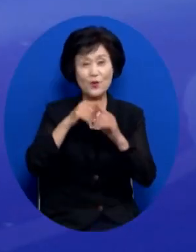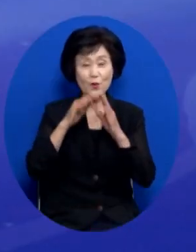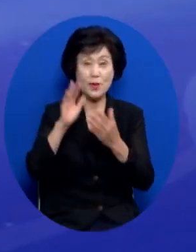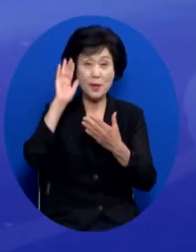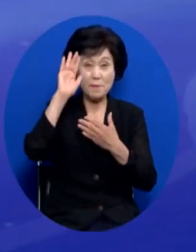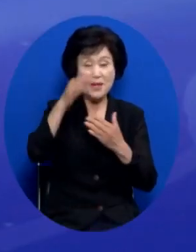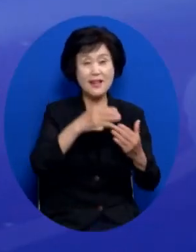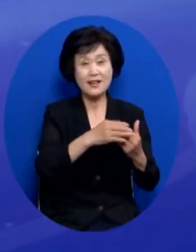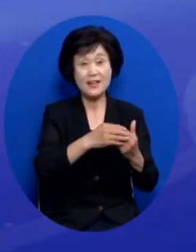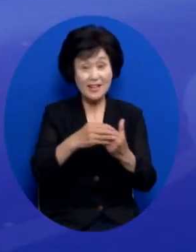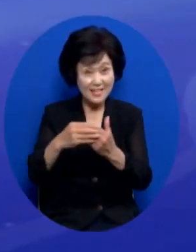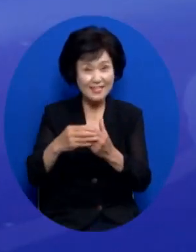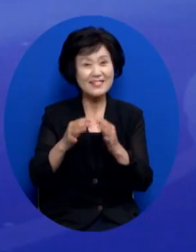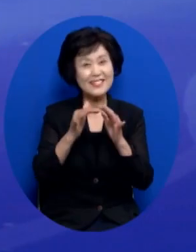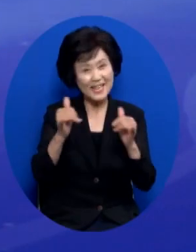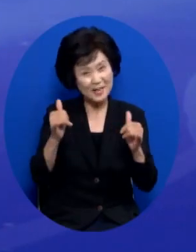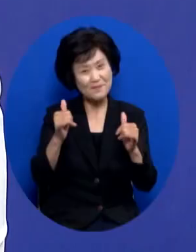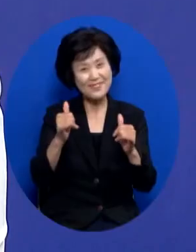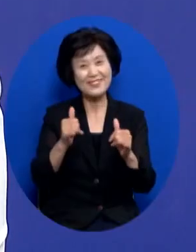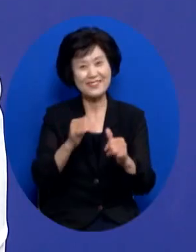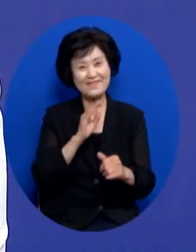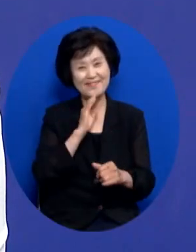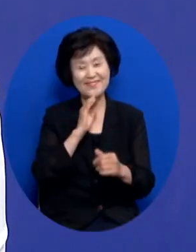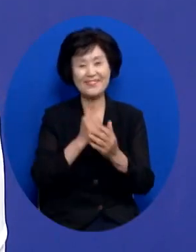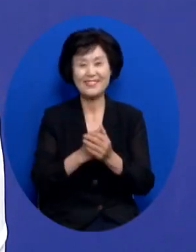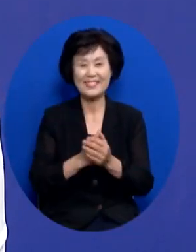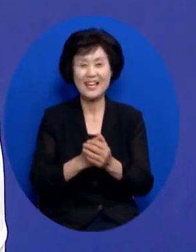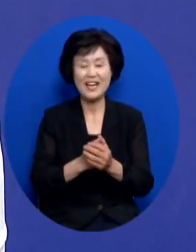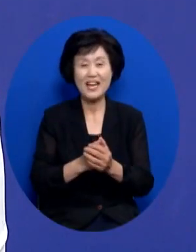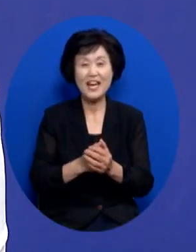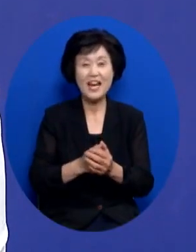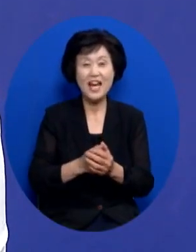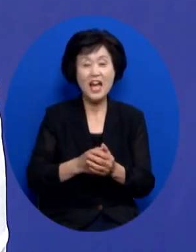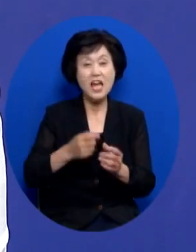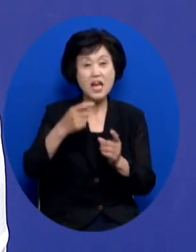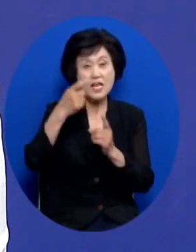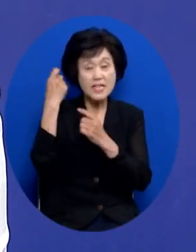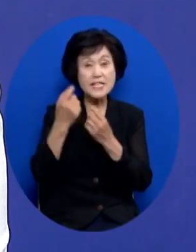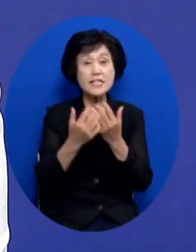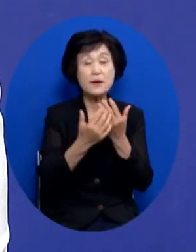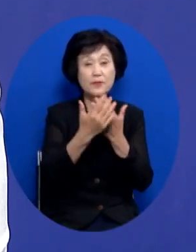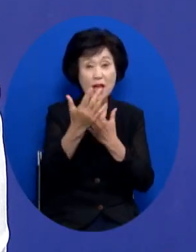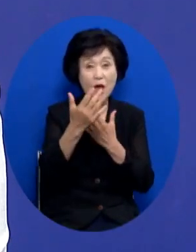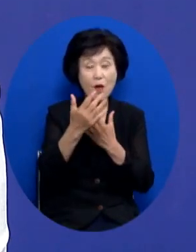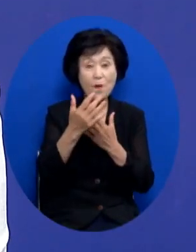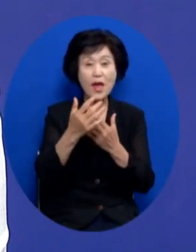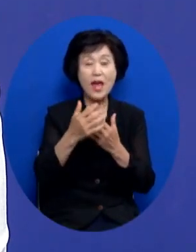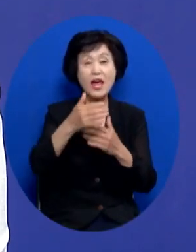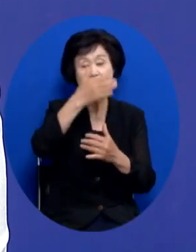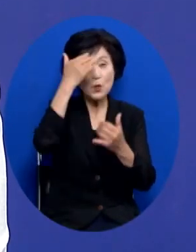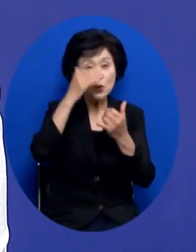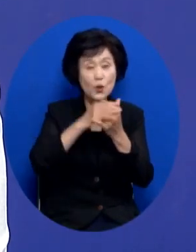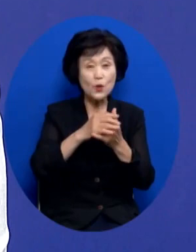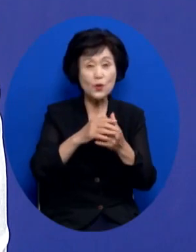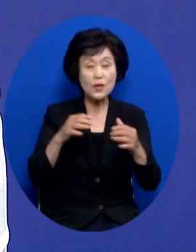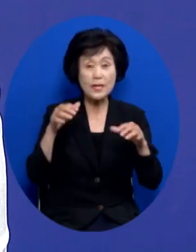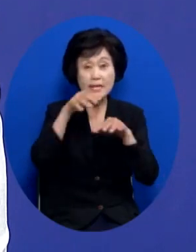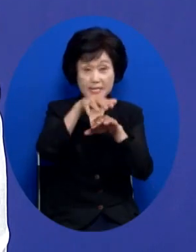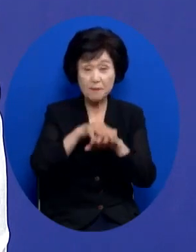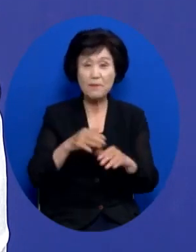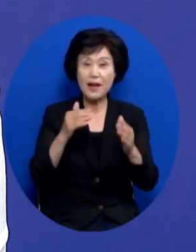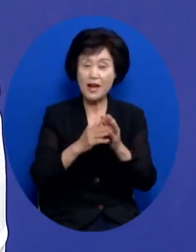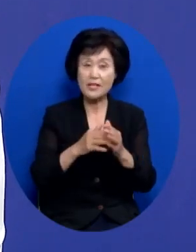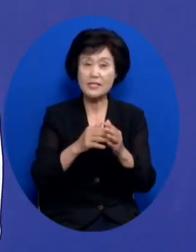이끌 에너지라는 생각이 듭니다. 네, 이 기념대회 청소년 집회까지 남녀노소 모두가 복음 앞에서 모인 자리였던 것